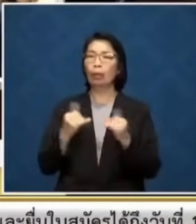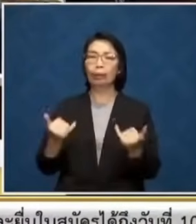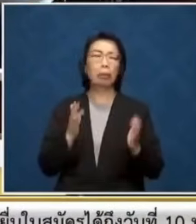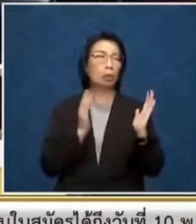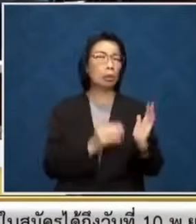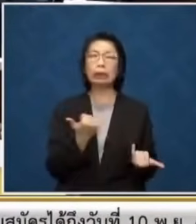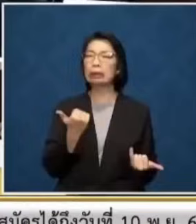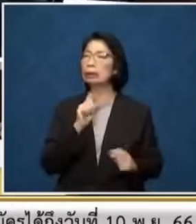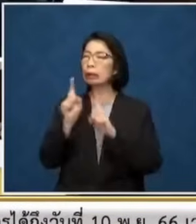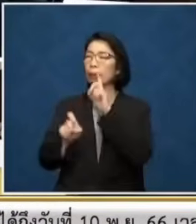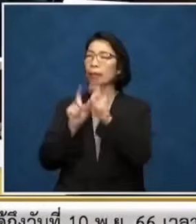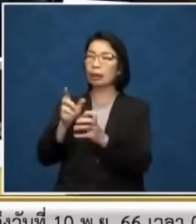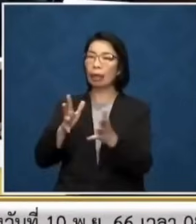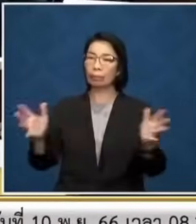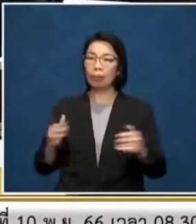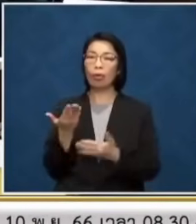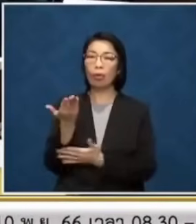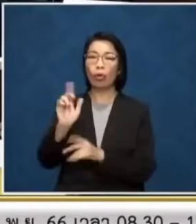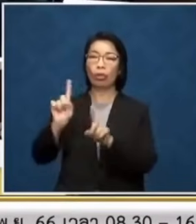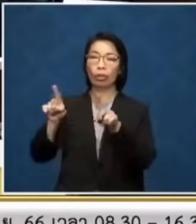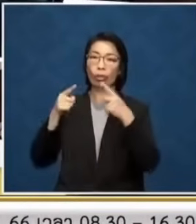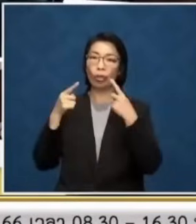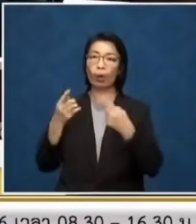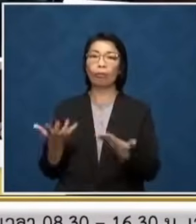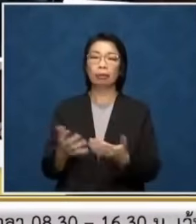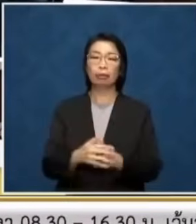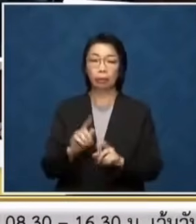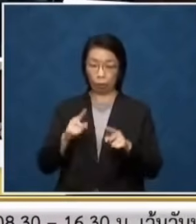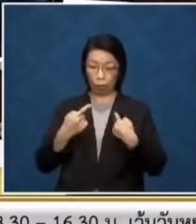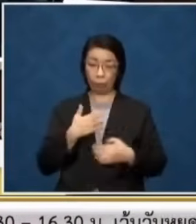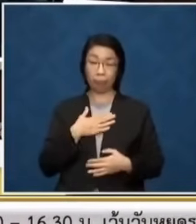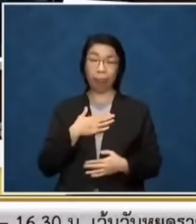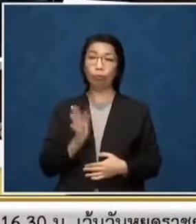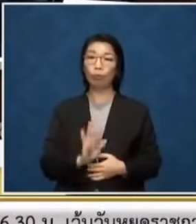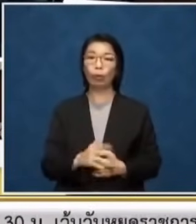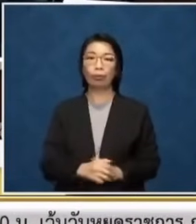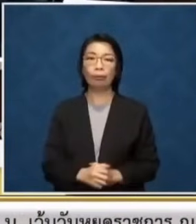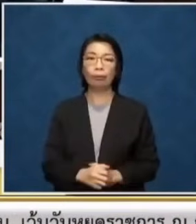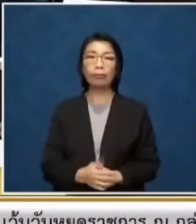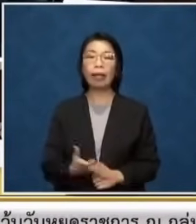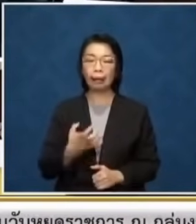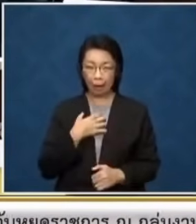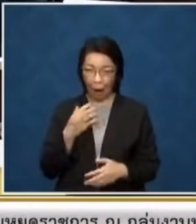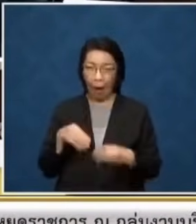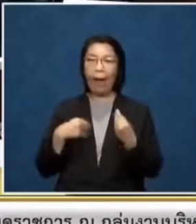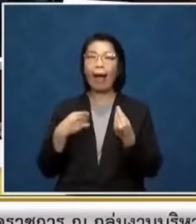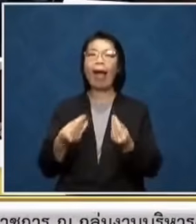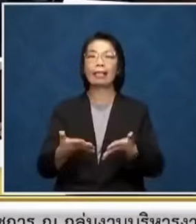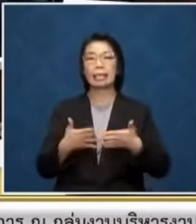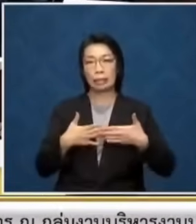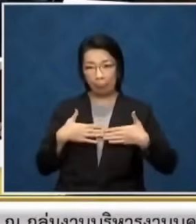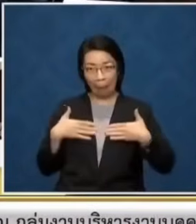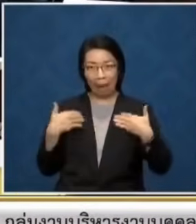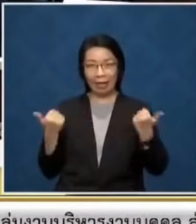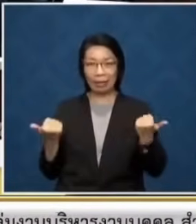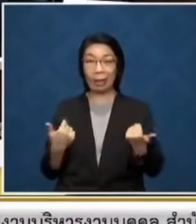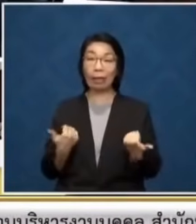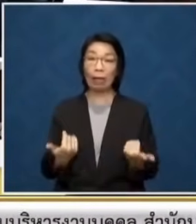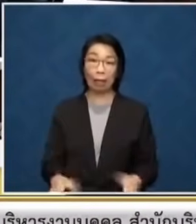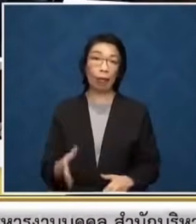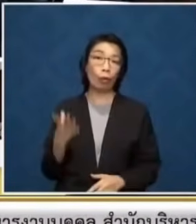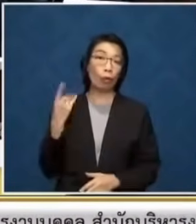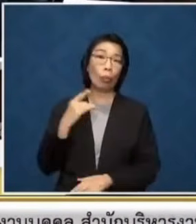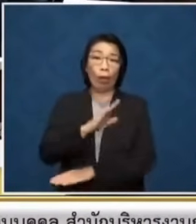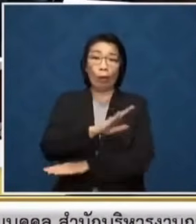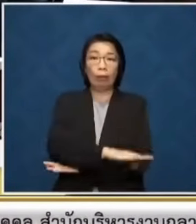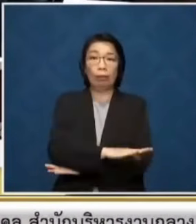เยอะแล้วรอแต่ท่านตอบไม่ต้องตอบผมเพื่อให้ความสบายใจแล้วเมื่อตอนเย็นก็มีข่าวปร